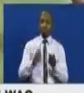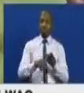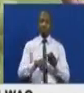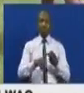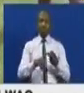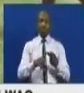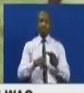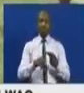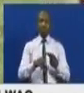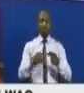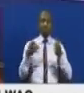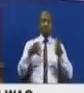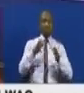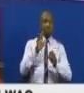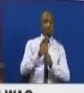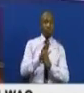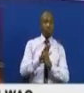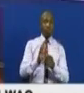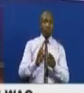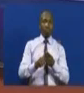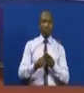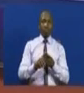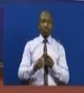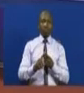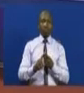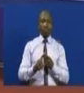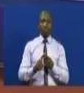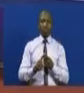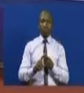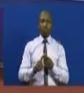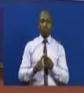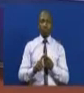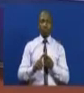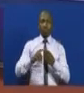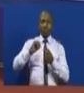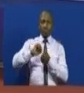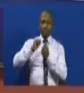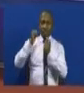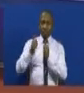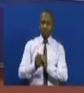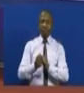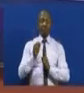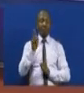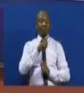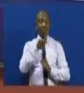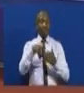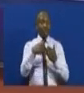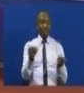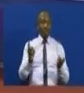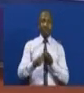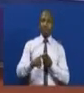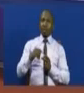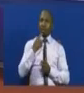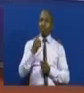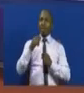corona. Kumbuka vilabu vingi vinategemea gate collection. Kwa hiyo hapo ndipo inakuwa tatizo, wanakosa fedha. Lakini hivyo Siputanza wanasema